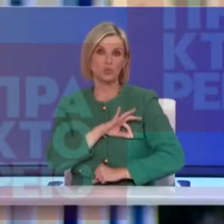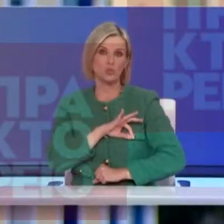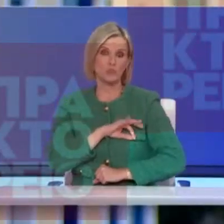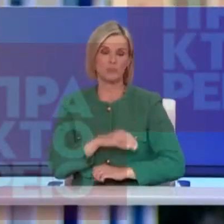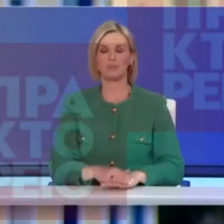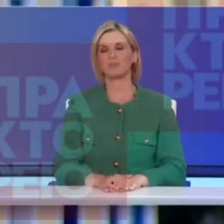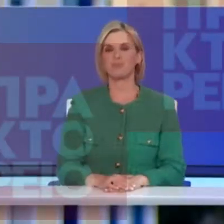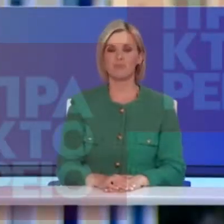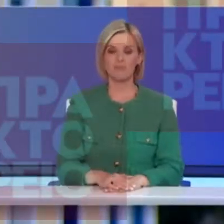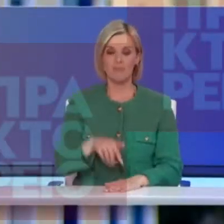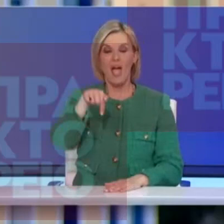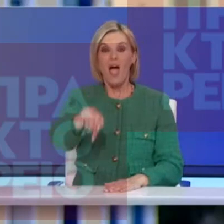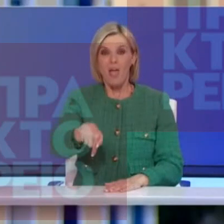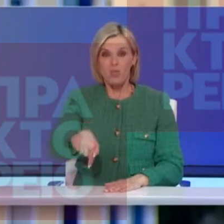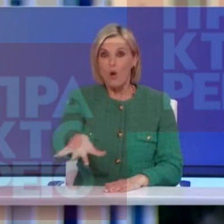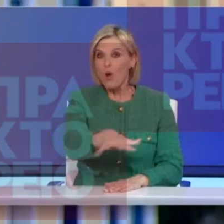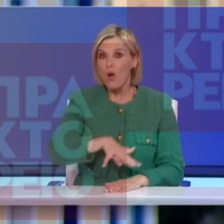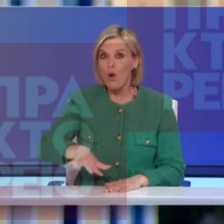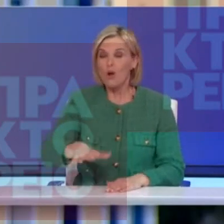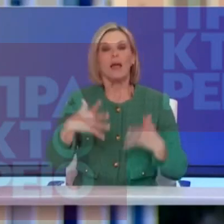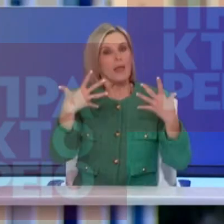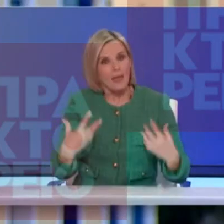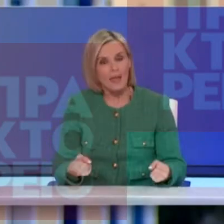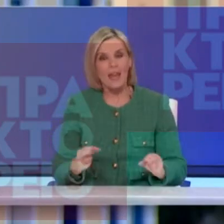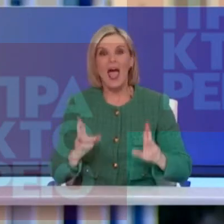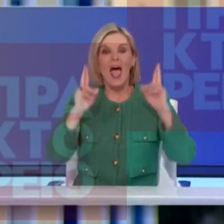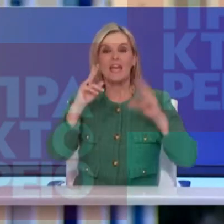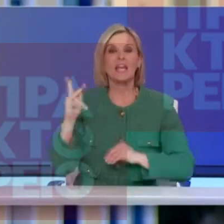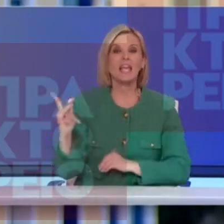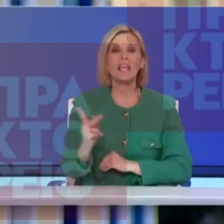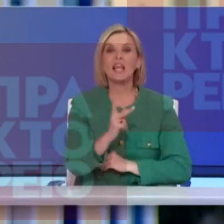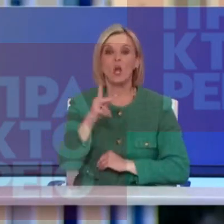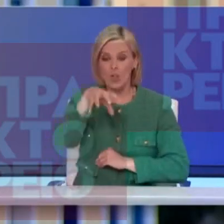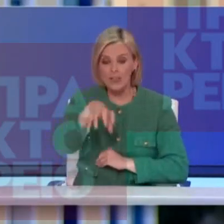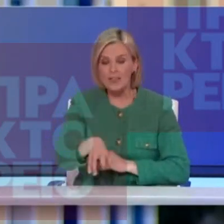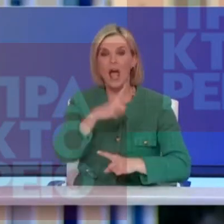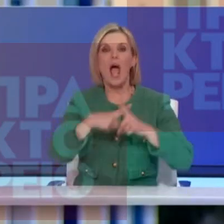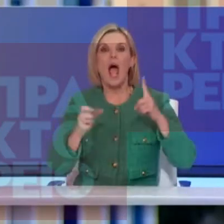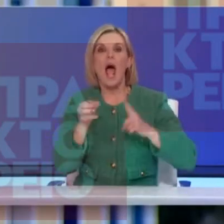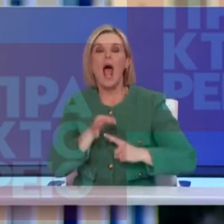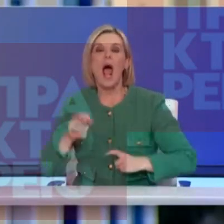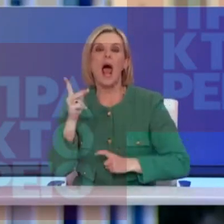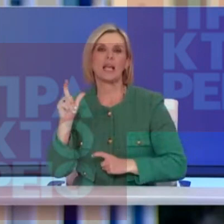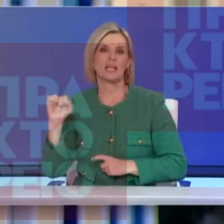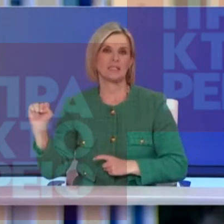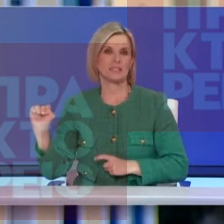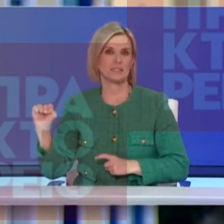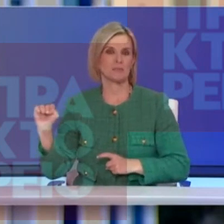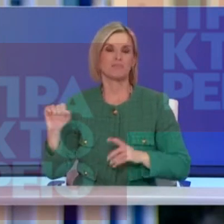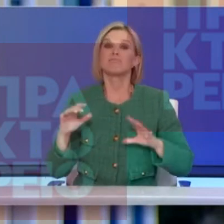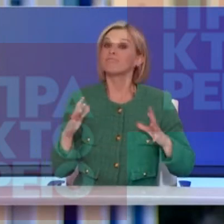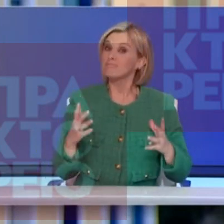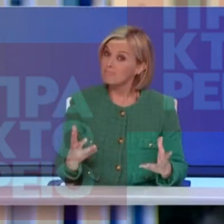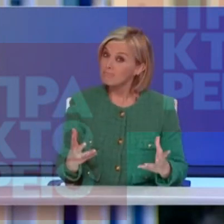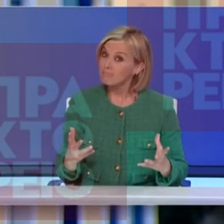ενεργειακή κοινότητα Χάλκης είναι πρωτοποριακή για τη χώρα μας, καθώς αποτελεί